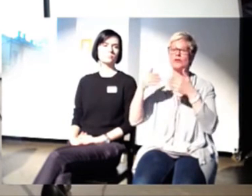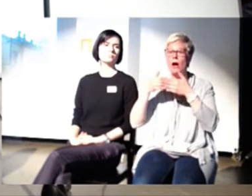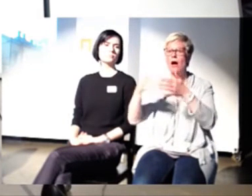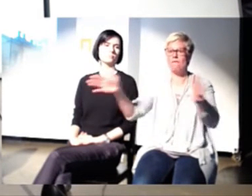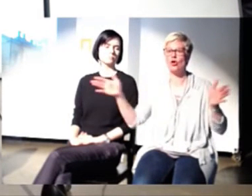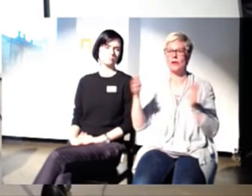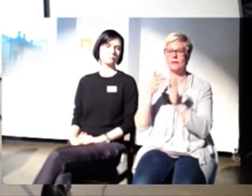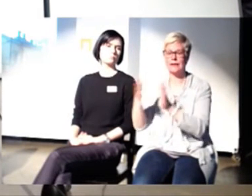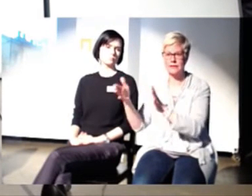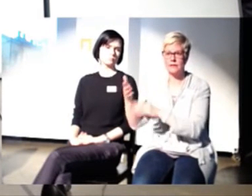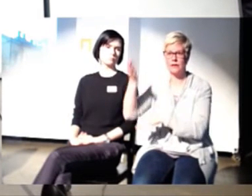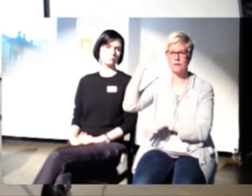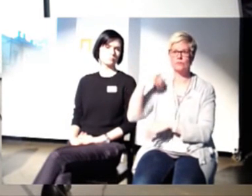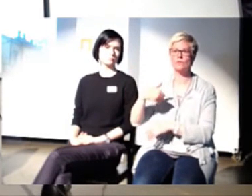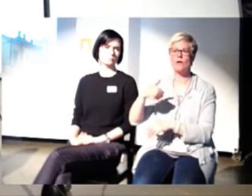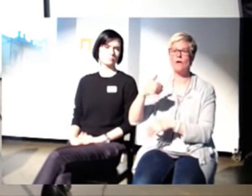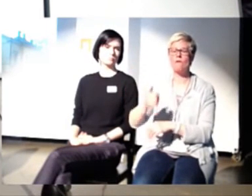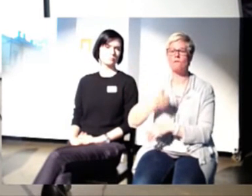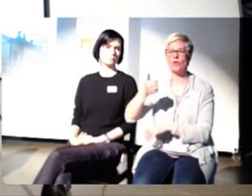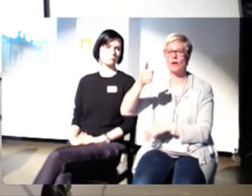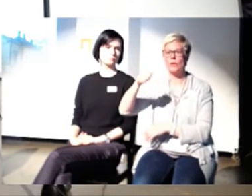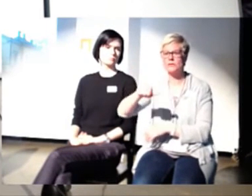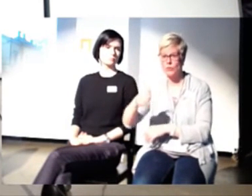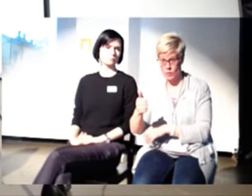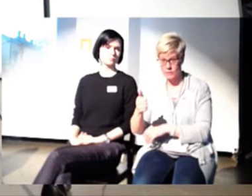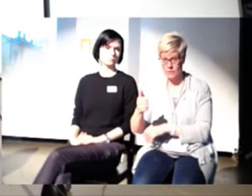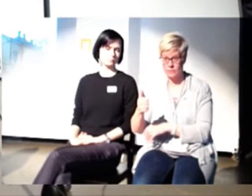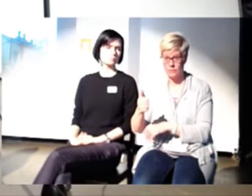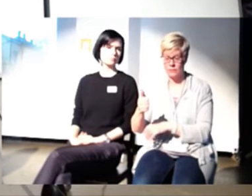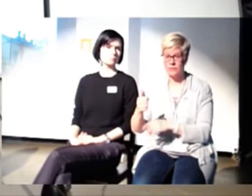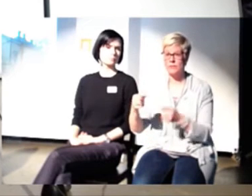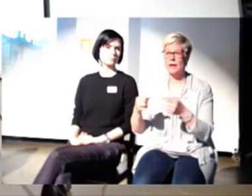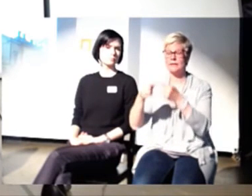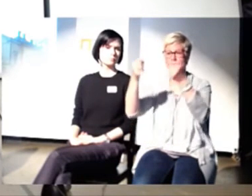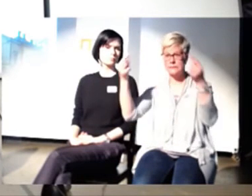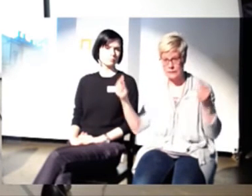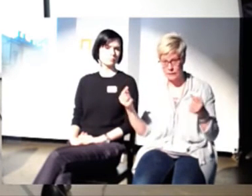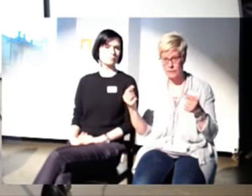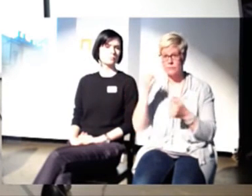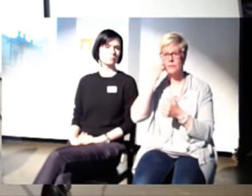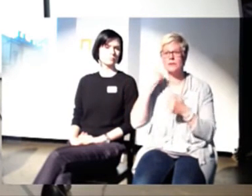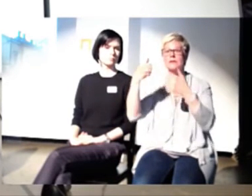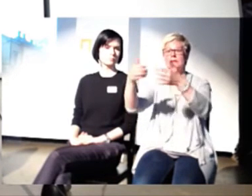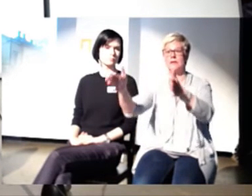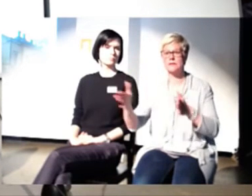järjestelmä. 99 vuonna oli ensimmäisen kerran meillä, siellä alkoi residenssitoiminta.